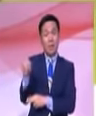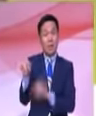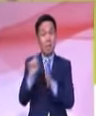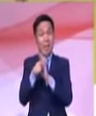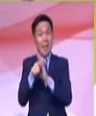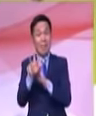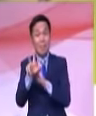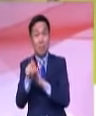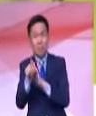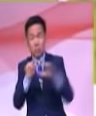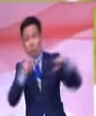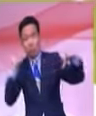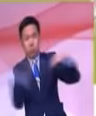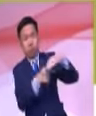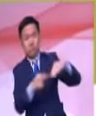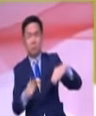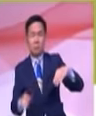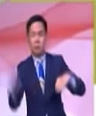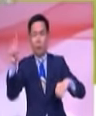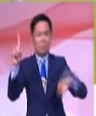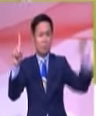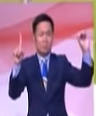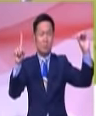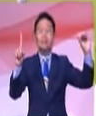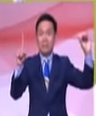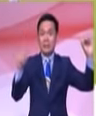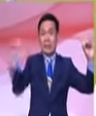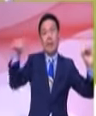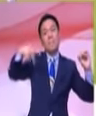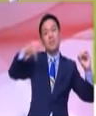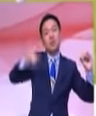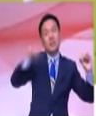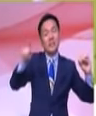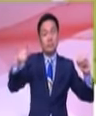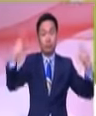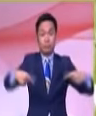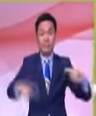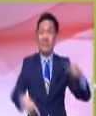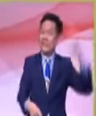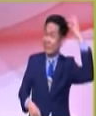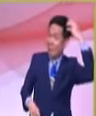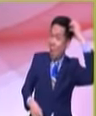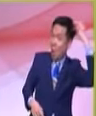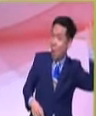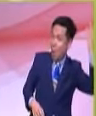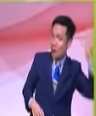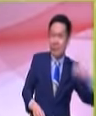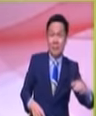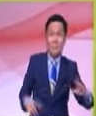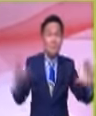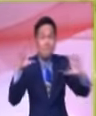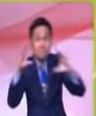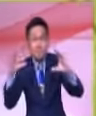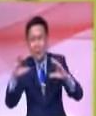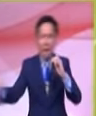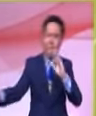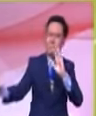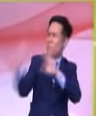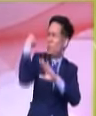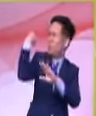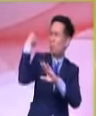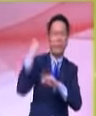ke-31. Pada aksi yang berlangsung di Stadium Majlis Bandaraya Petaling Jaya malam tadi, Selangor FC melepaskan peluang kemasan untuk